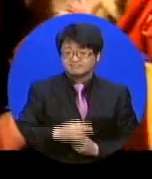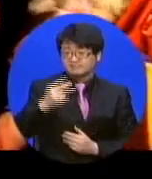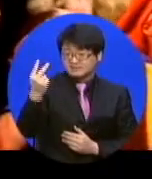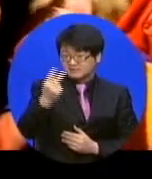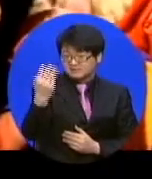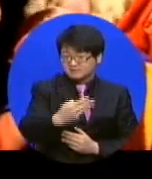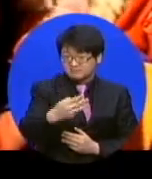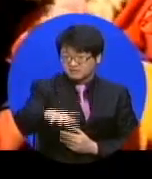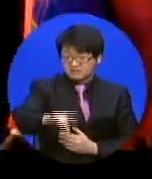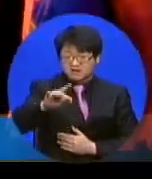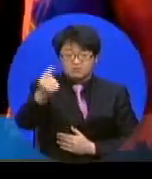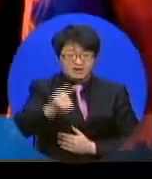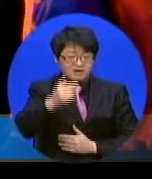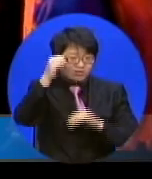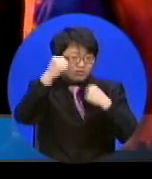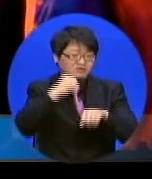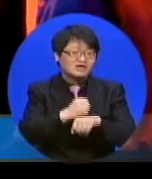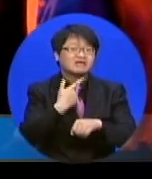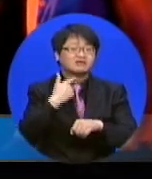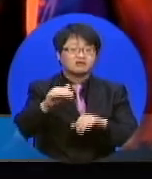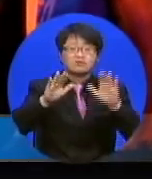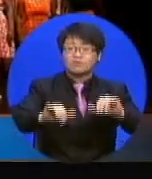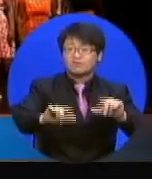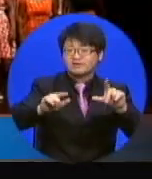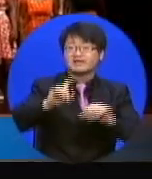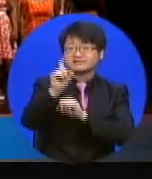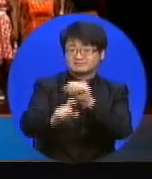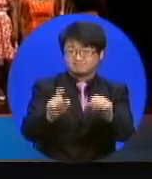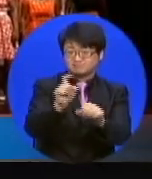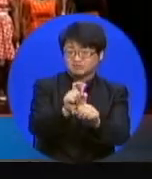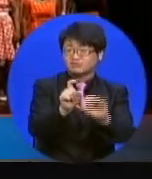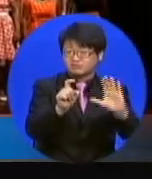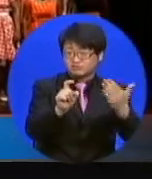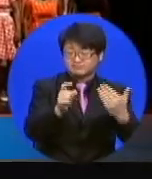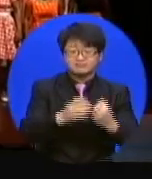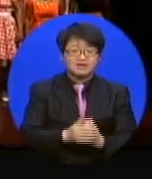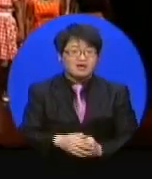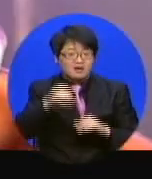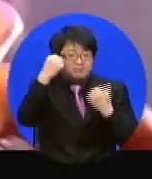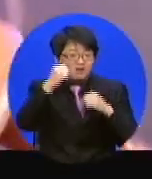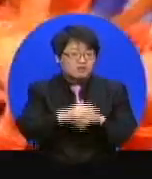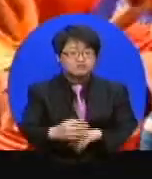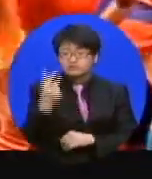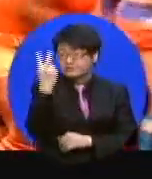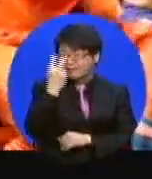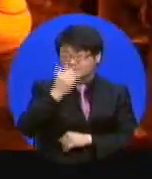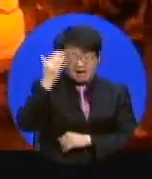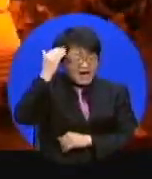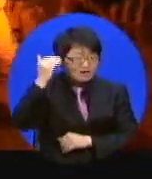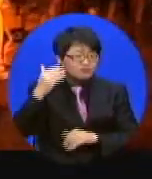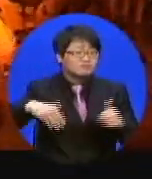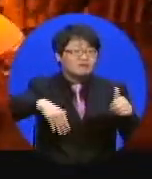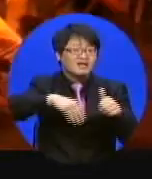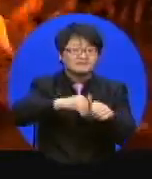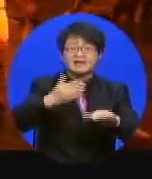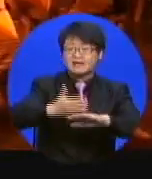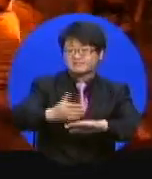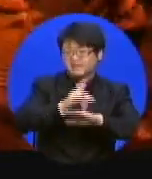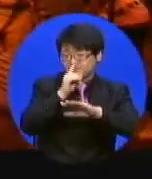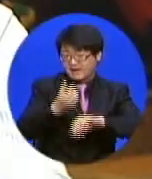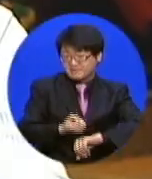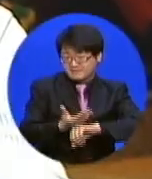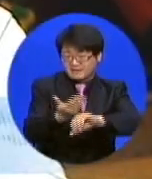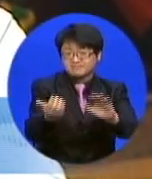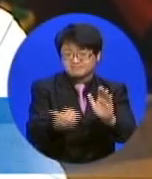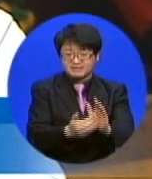2003년 첫 내한 공연을 가진 이 작품은 올해로 내한 10주년을 맞았는데요. 배우들과 감독들은 한국 팬들에게 감사의 마음을 전했습니다.